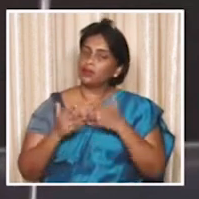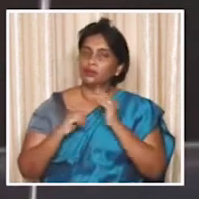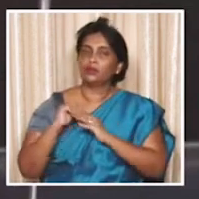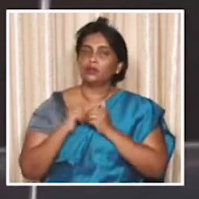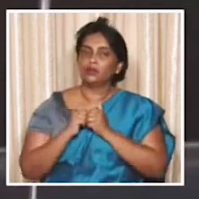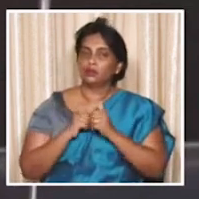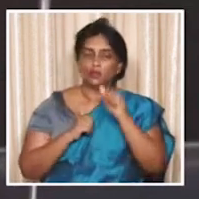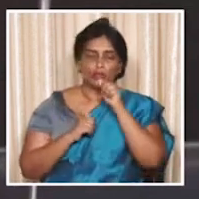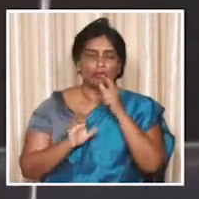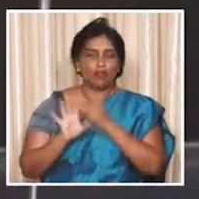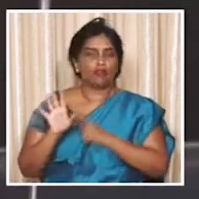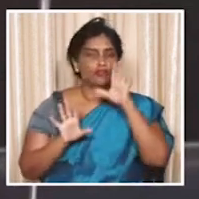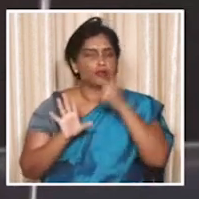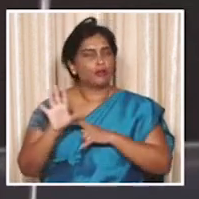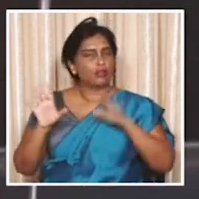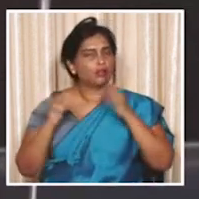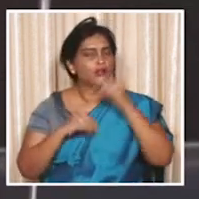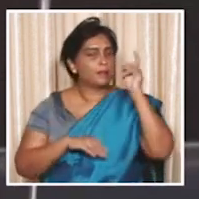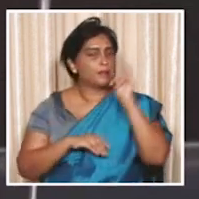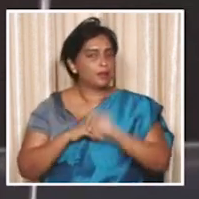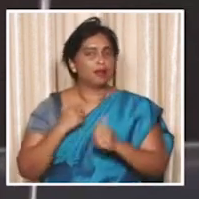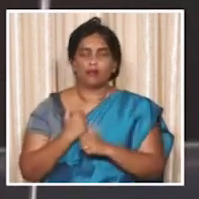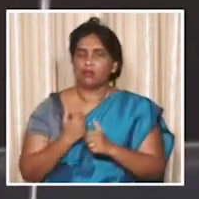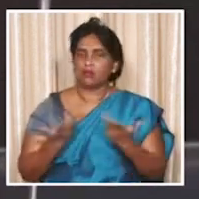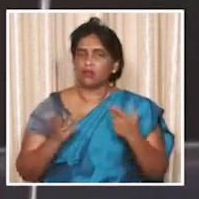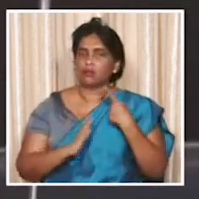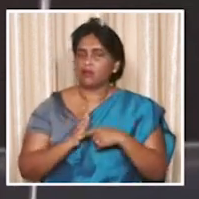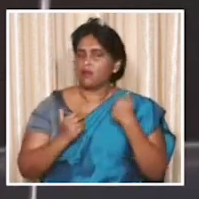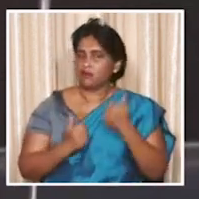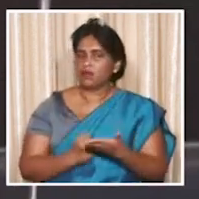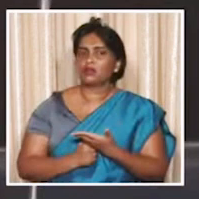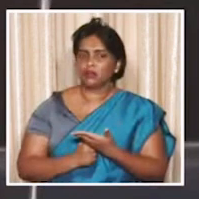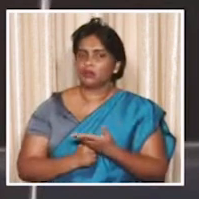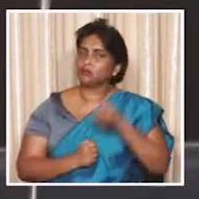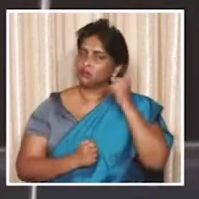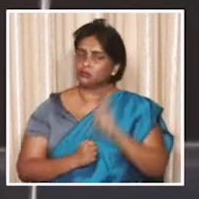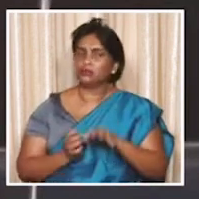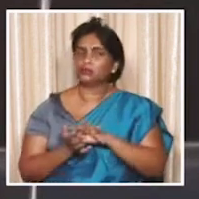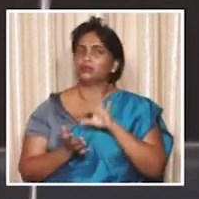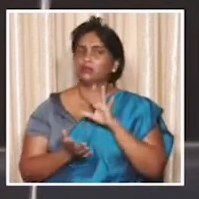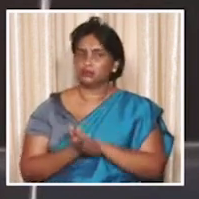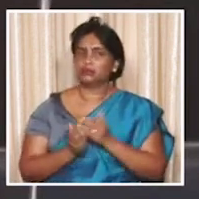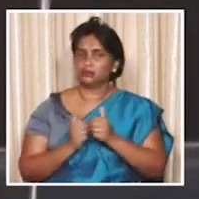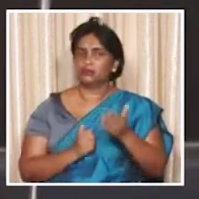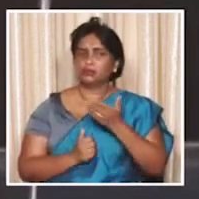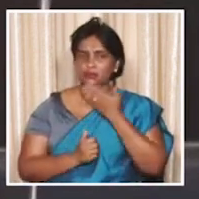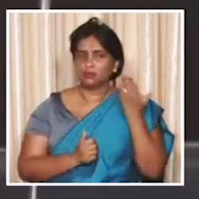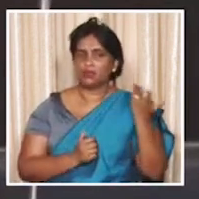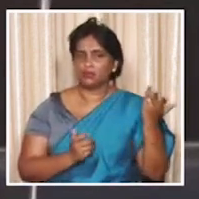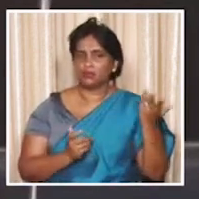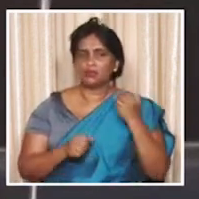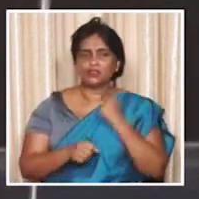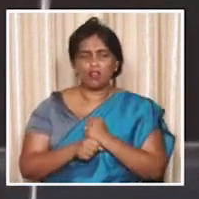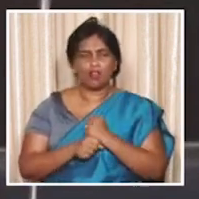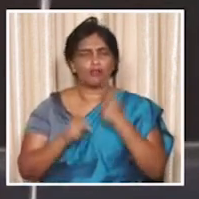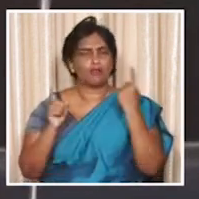වැඩපිළිවෙලක් ඇට්ලීස්ට් 5 10 ඉයර්ස් ප්ලෑන් එකක් හදලා ඒක හදන්නකො. මේ රටට අත්‍යවශ්‍ය එකක් මේක. අනිවාර්යෙන් ඒක ඇට්ලීස්ට් මේක හදන්න පුළුවන් ආණ්ඩුව